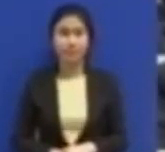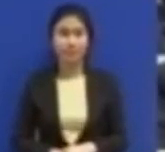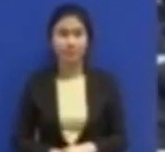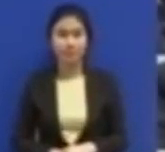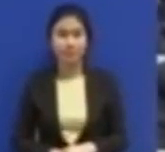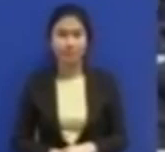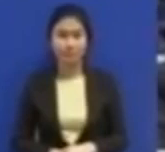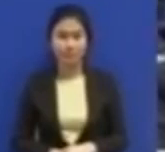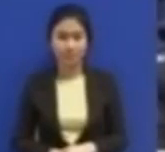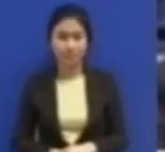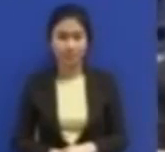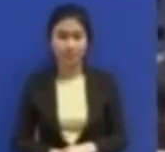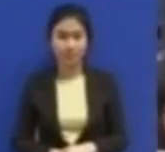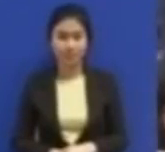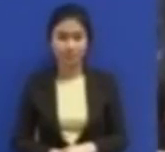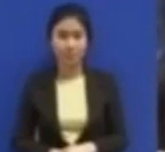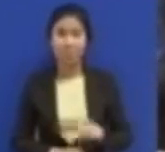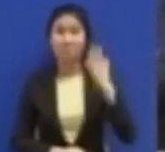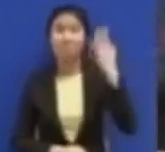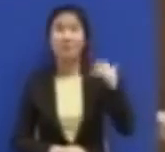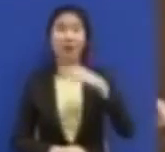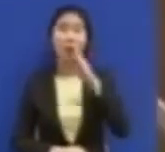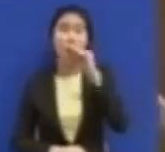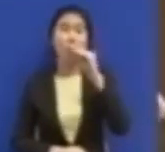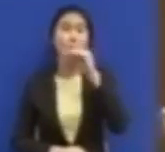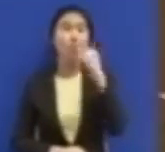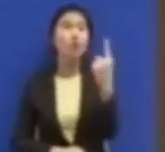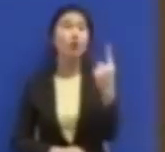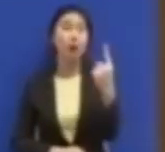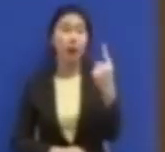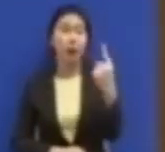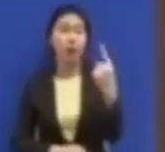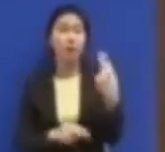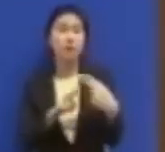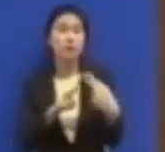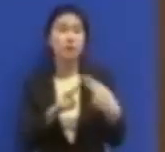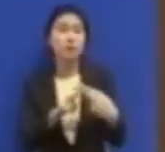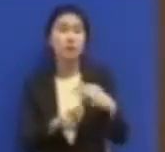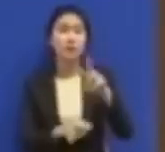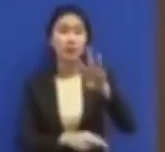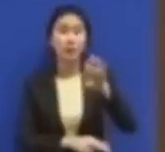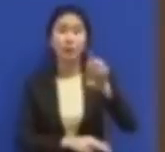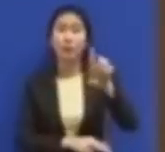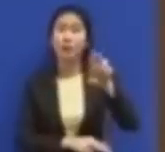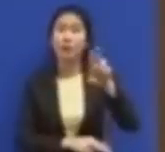เชิญต่อ ประท้วงคนเดียวก็เยอะแล้วท่านประธานครับพี่วีมีอะไรนะครับ